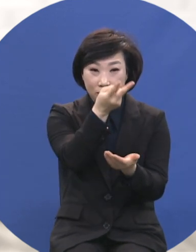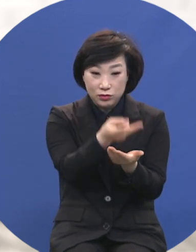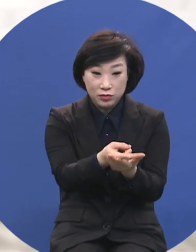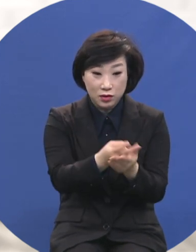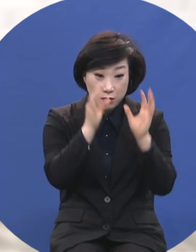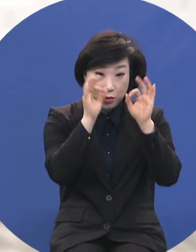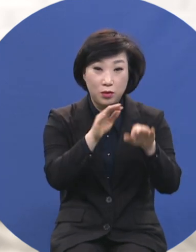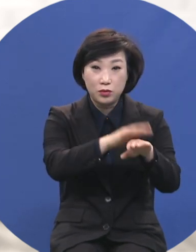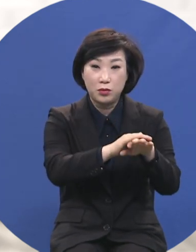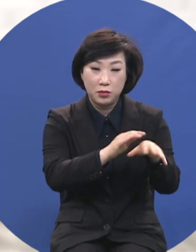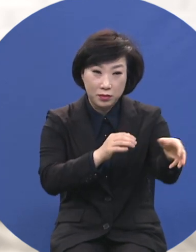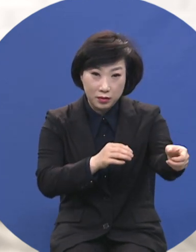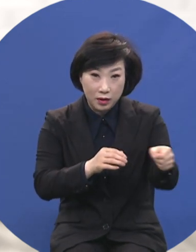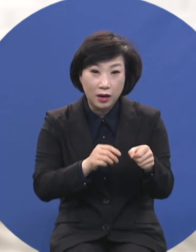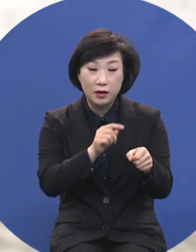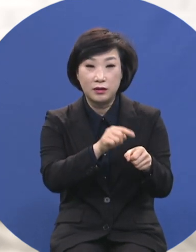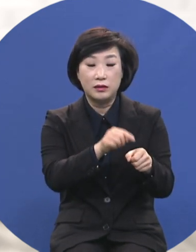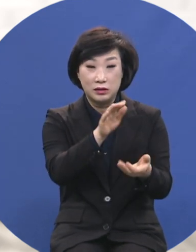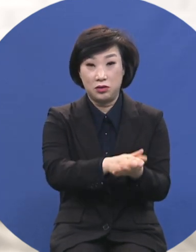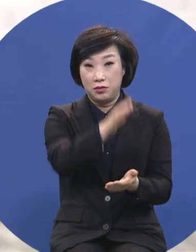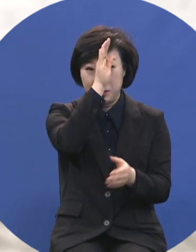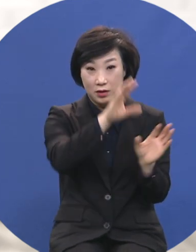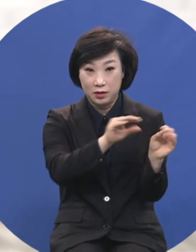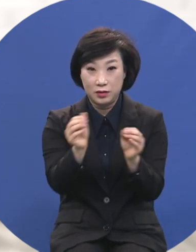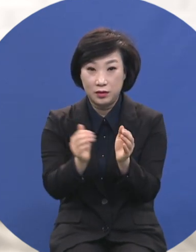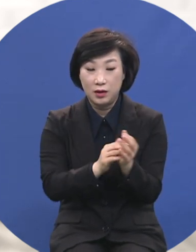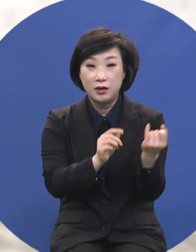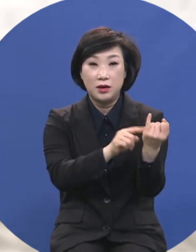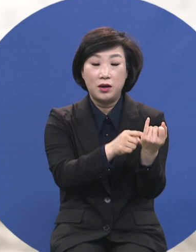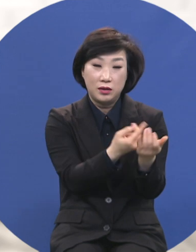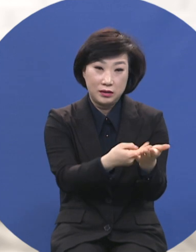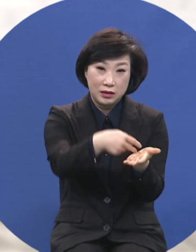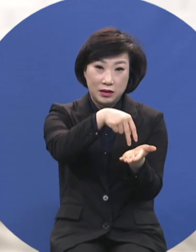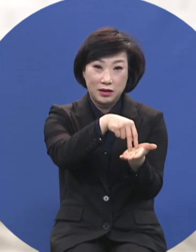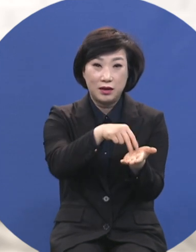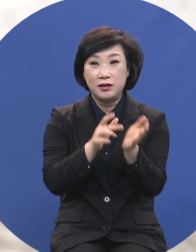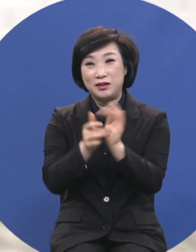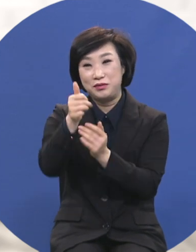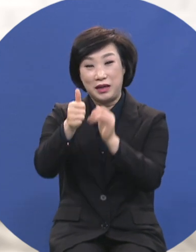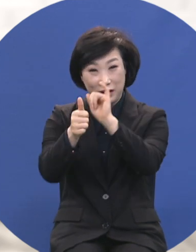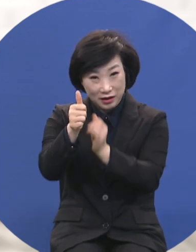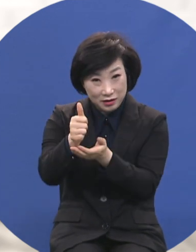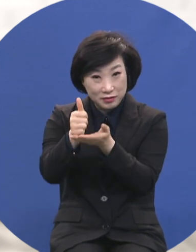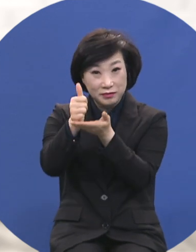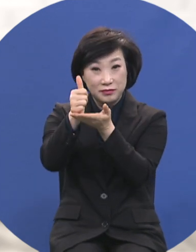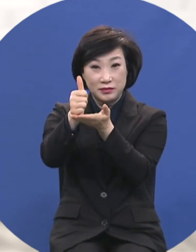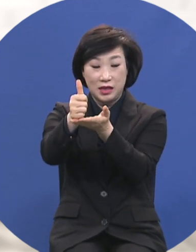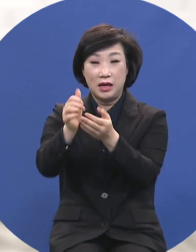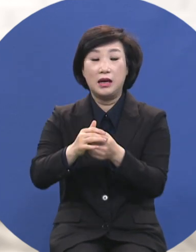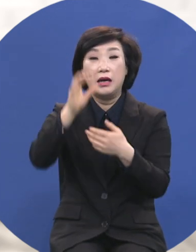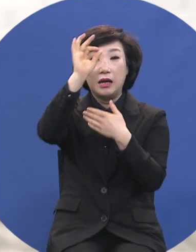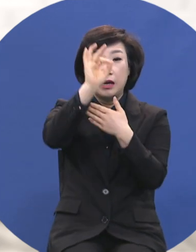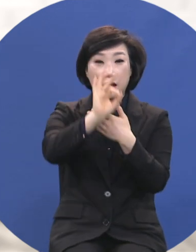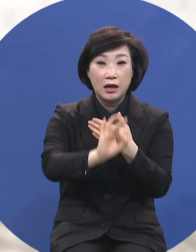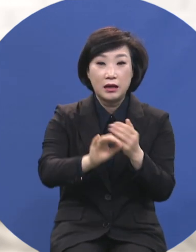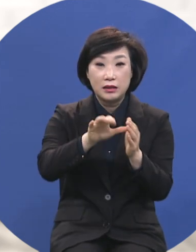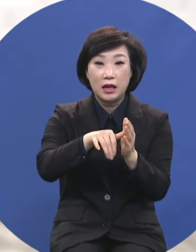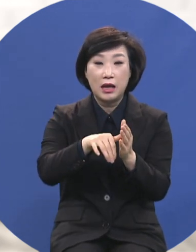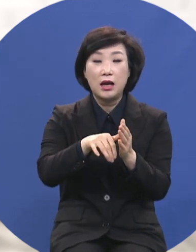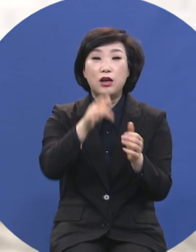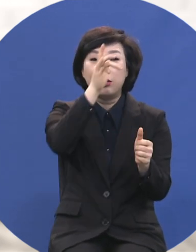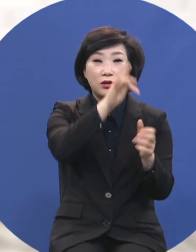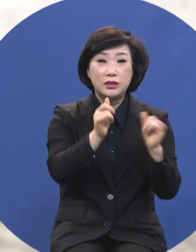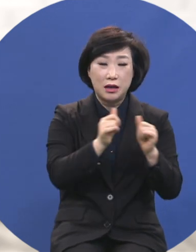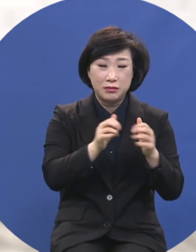손을 만지시니 열병이 떠나가고 여인이 일어나서 예수께 수종들더라. 저물매 사람들이 귀신 들린